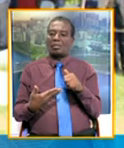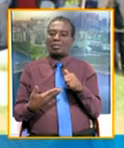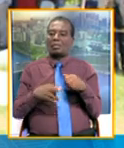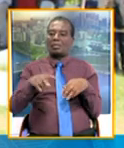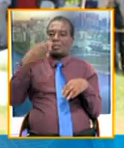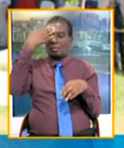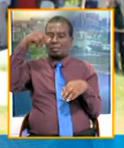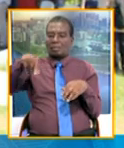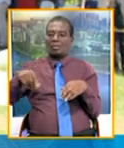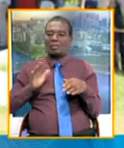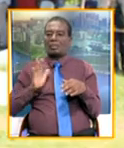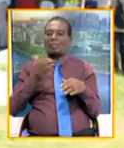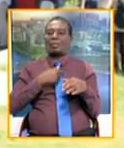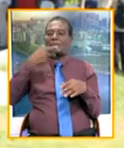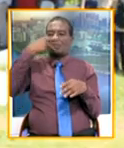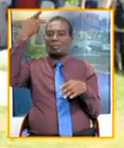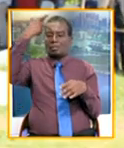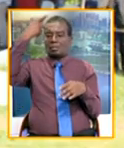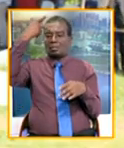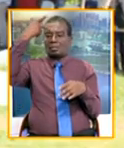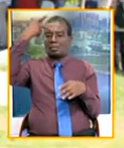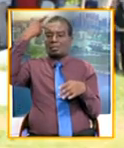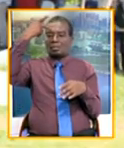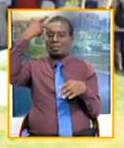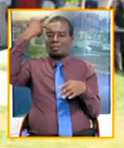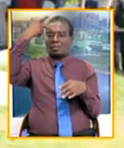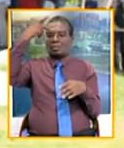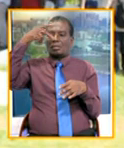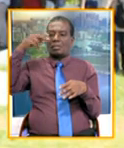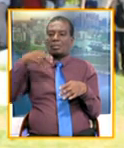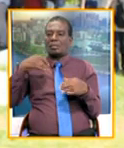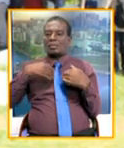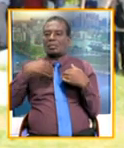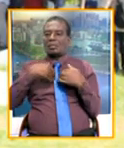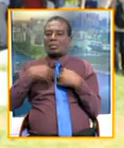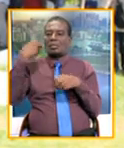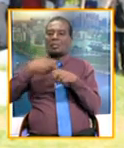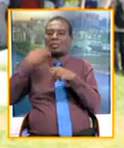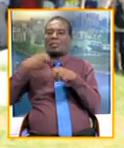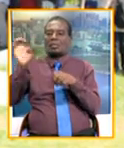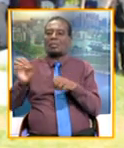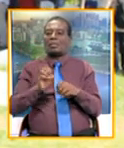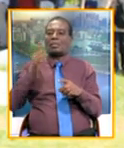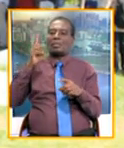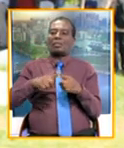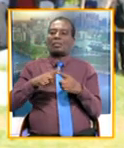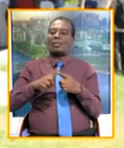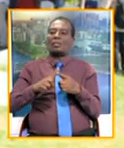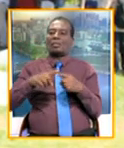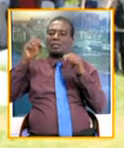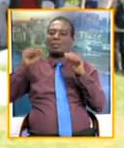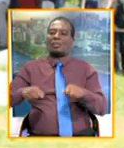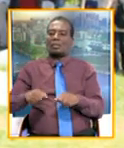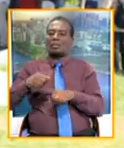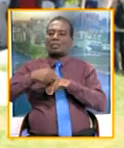Vous savez que nos parents en zone rurale ont vraiment des difficultés à pouvoir